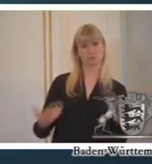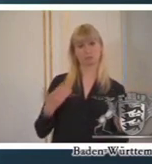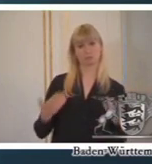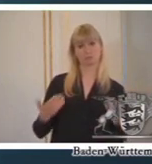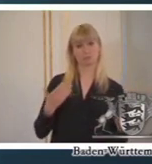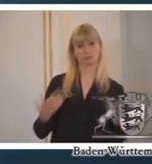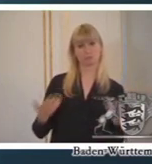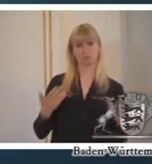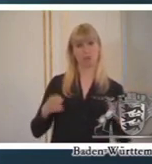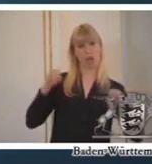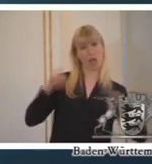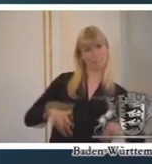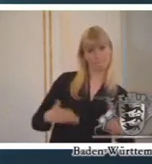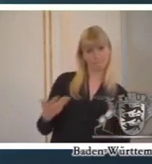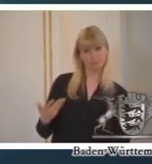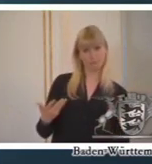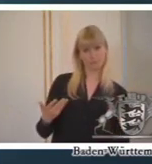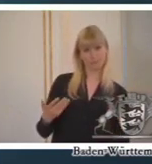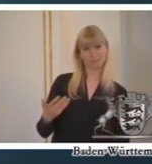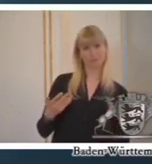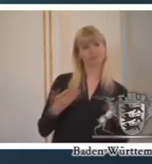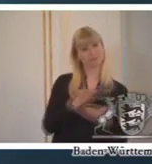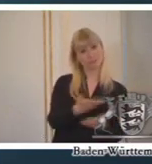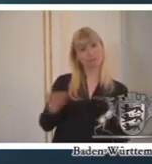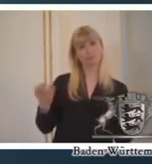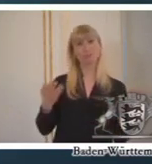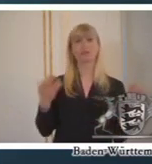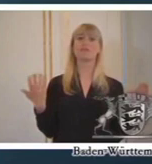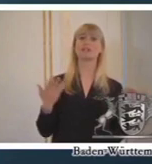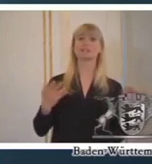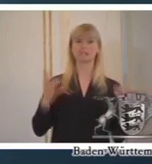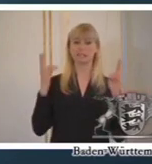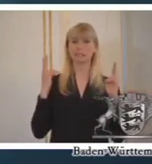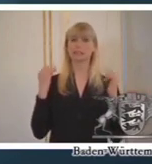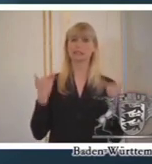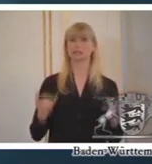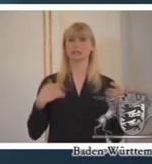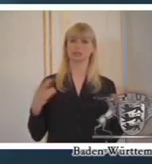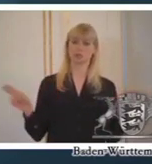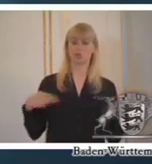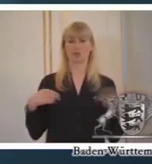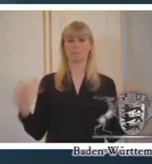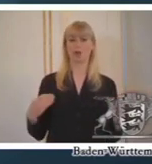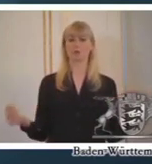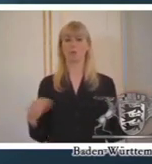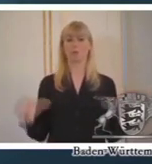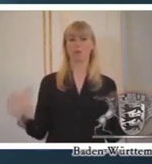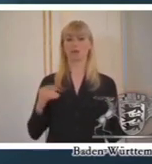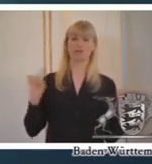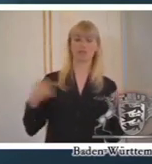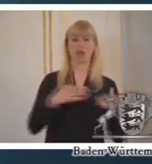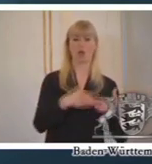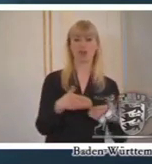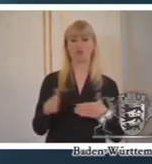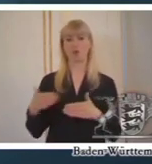Einzelnen und für die Gesellschaft? Was brauchen wir am ehesten auch wieder an Normalität? Und das Zweite ist, wo sind die Risiken